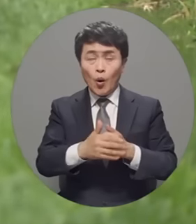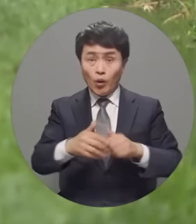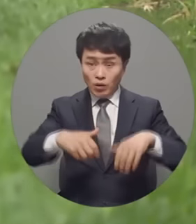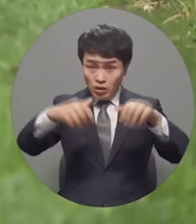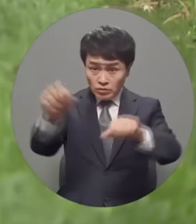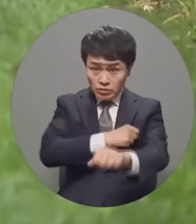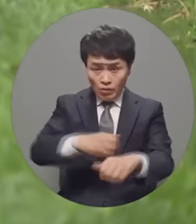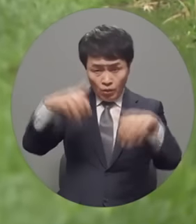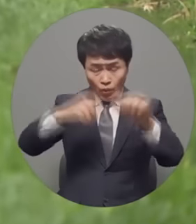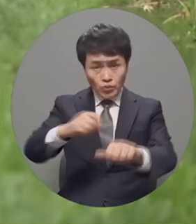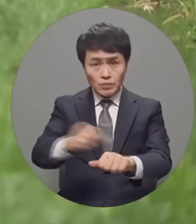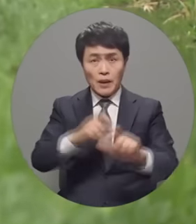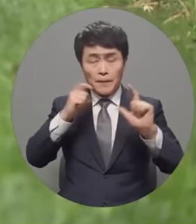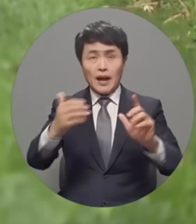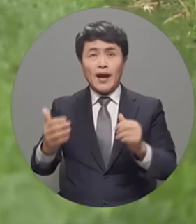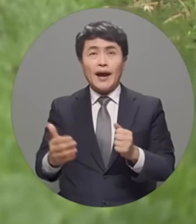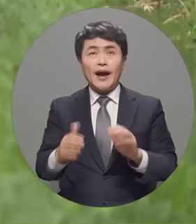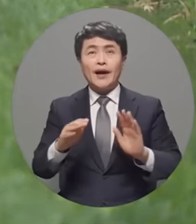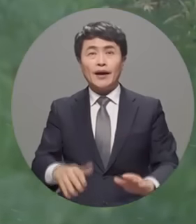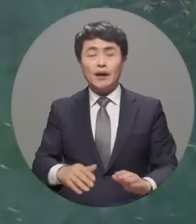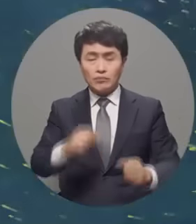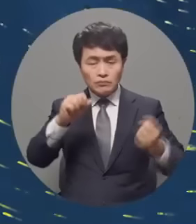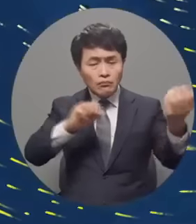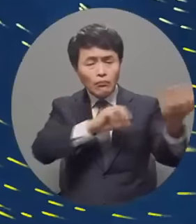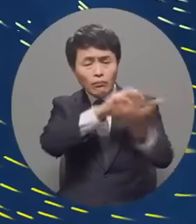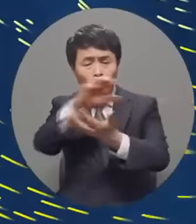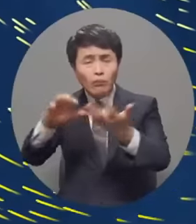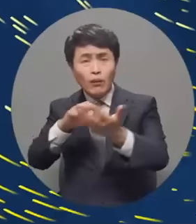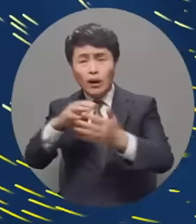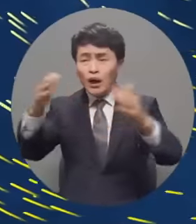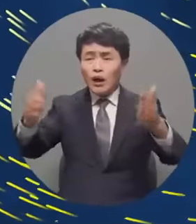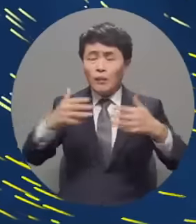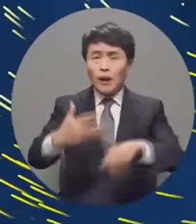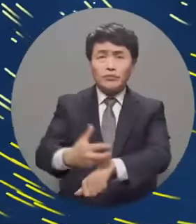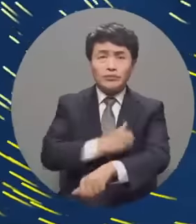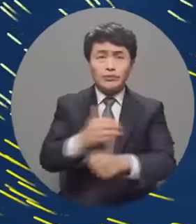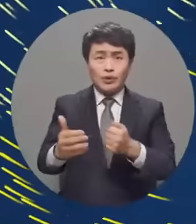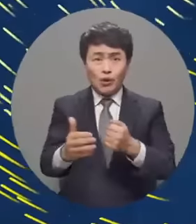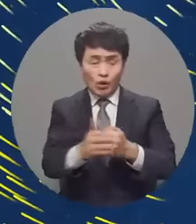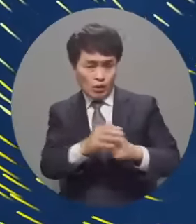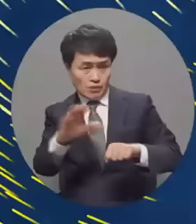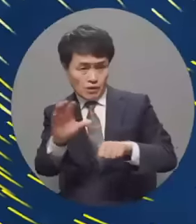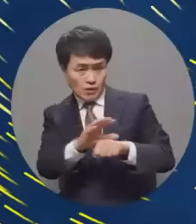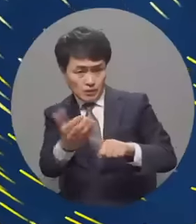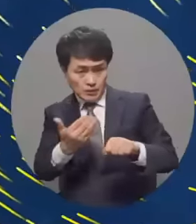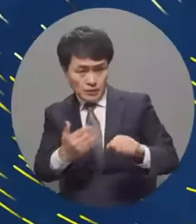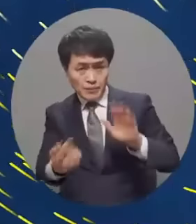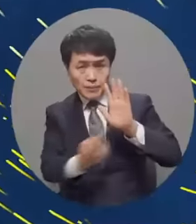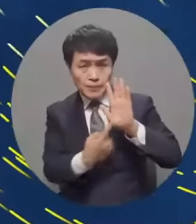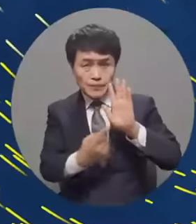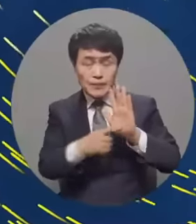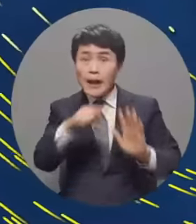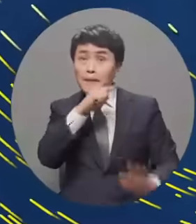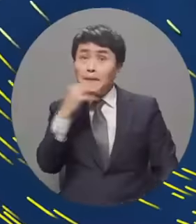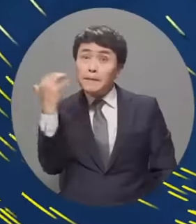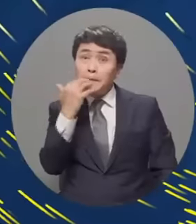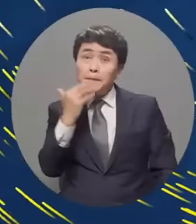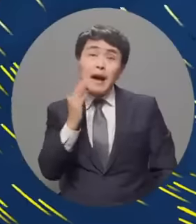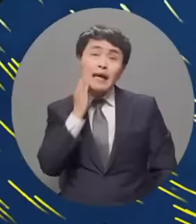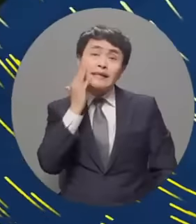내려질 가능성이 있습니다. 이 저기압이 통과하는 동안 바람도 강합니다. 슈퍼컴퓨터가 예측한 강풍인데요. 붉은색과